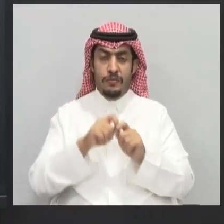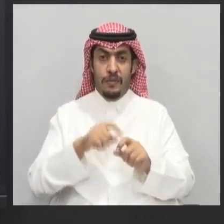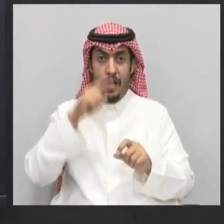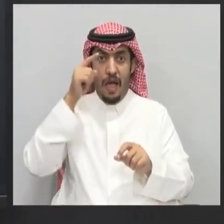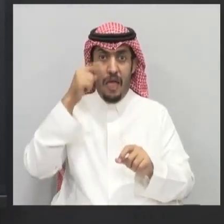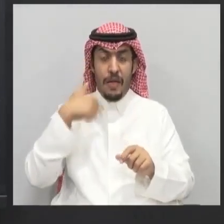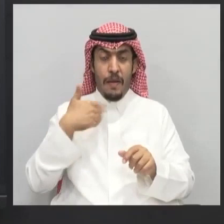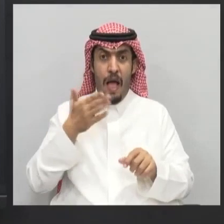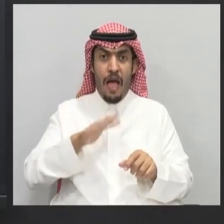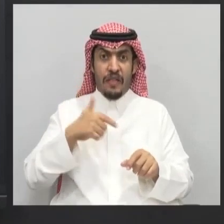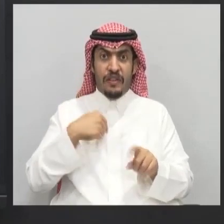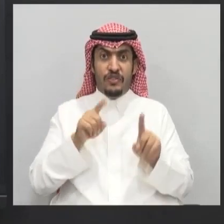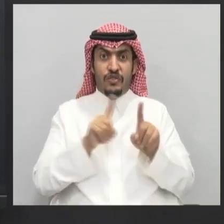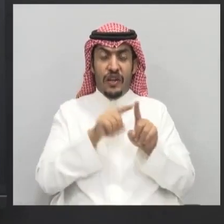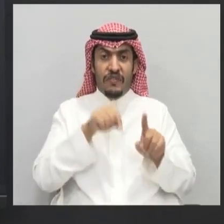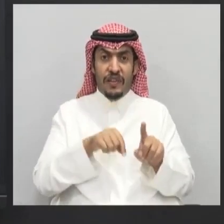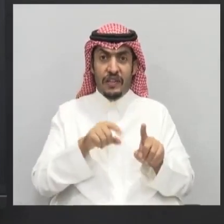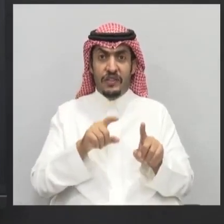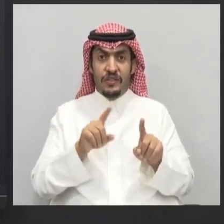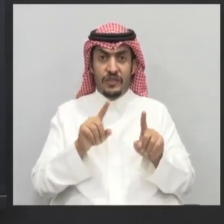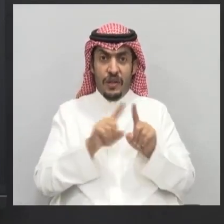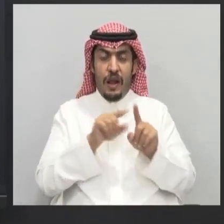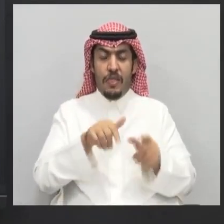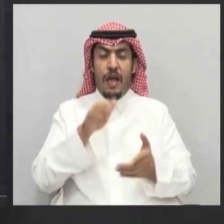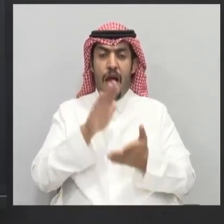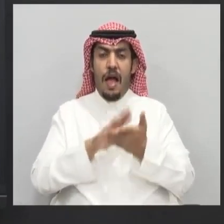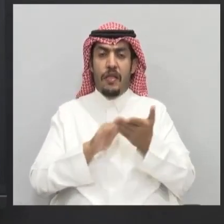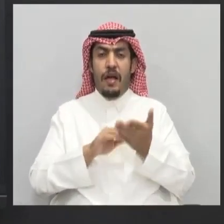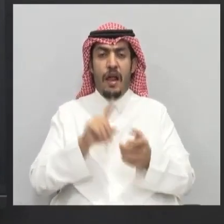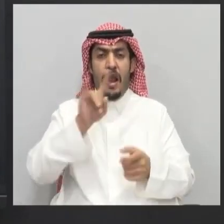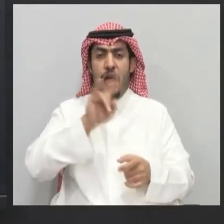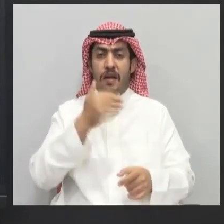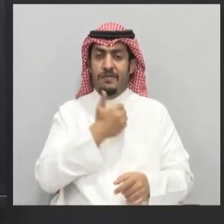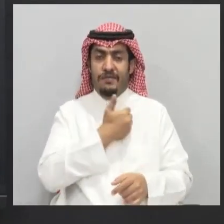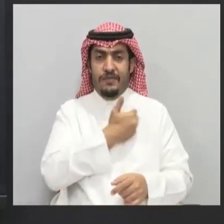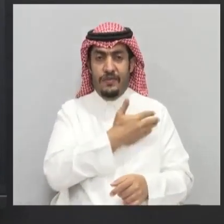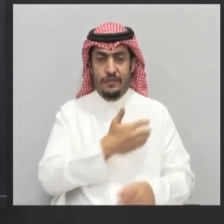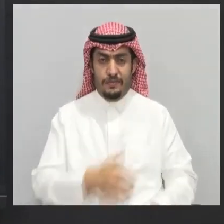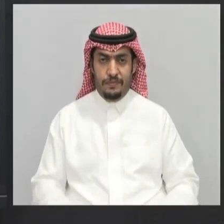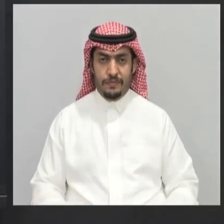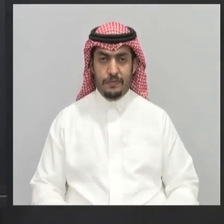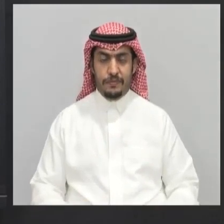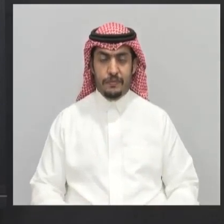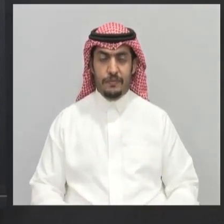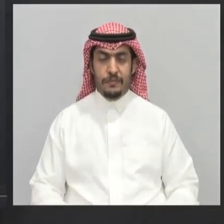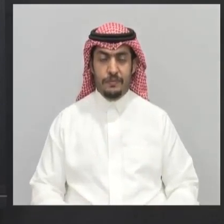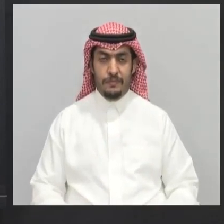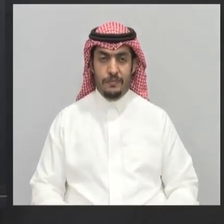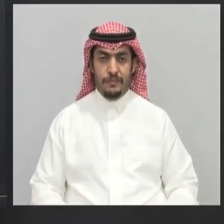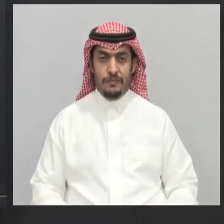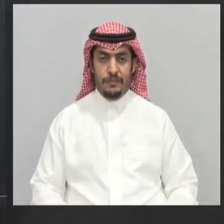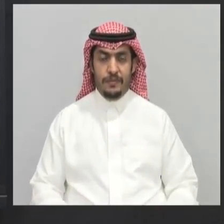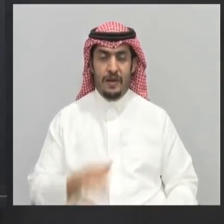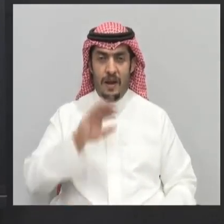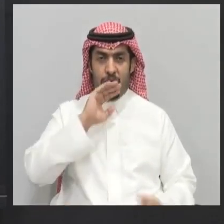اما من مات على الشرك فهو يقع في هذه الخطوره ان الله لا يغفر الا الشرك الذي وقع فيه